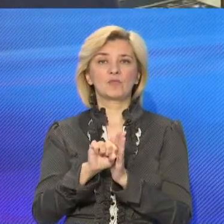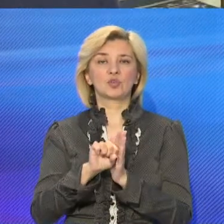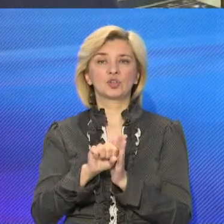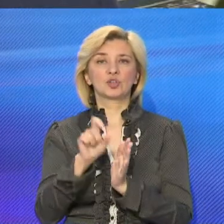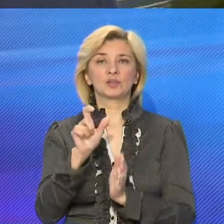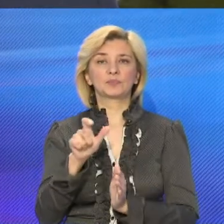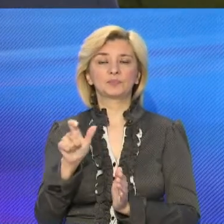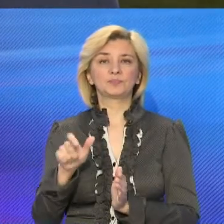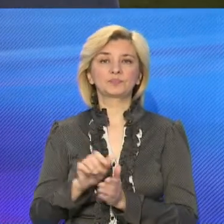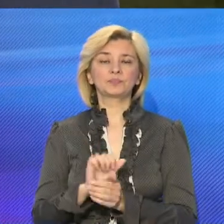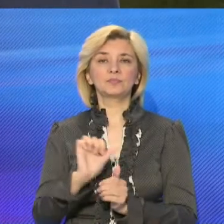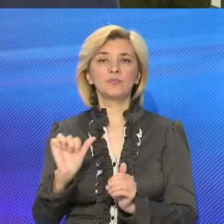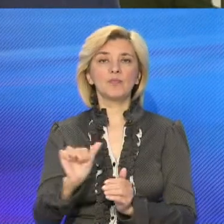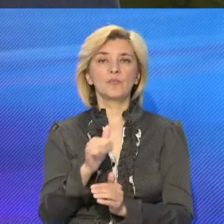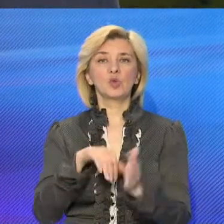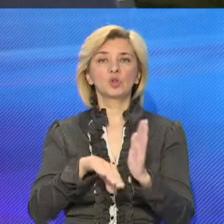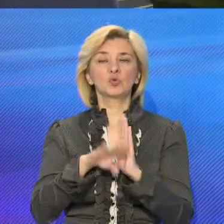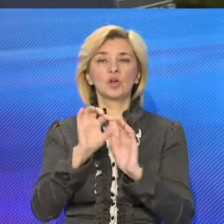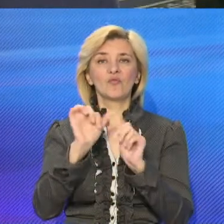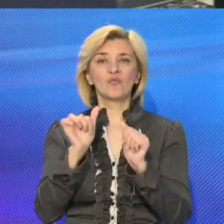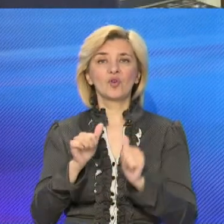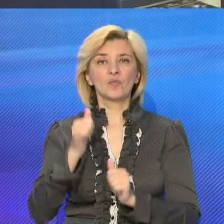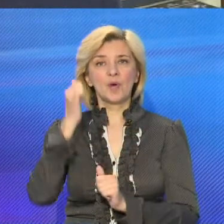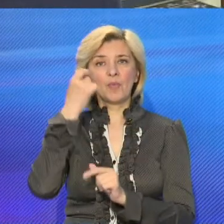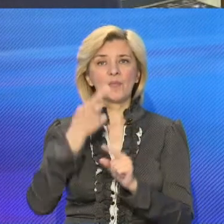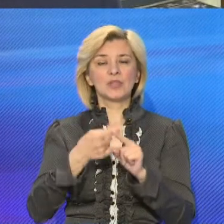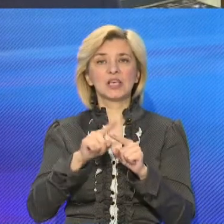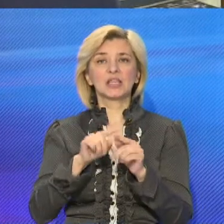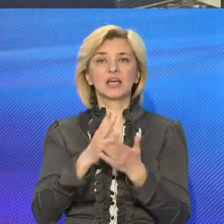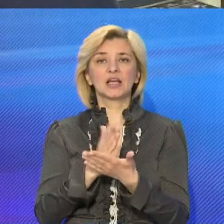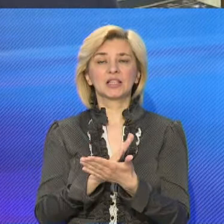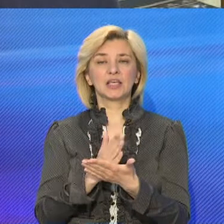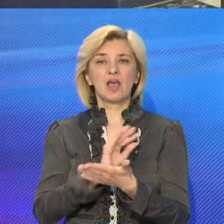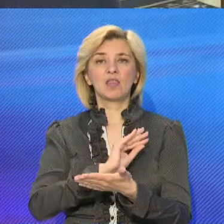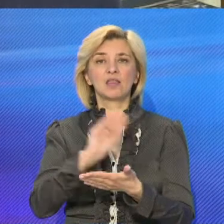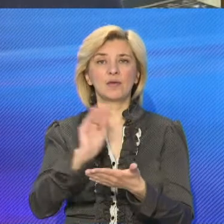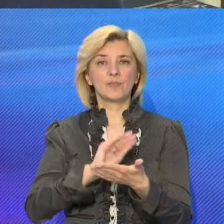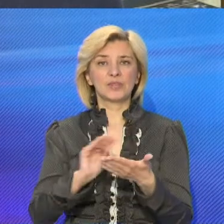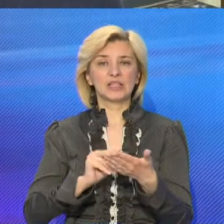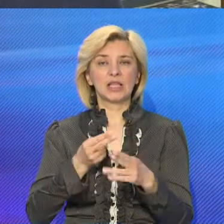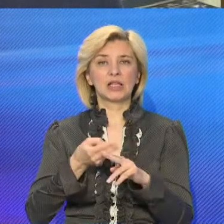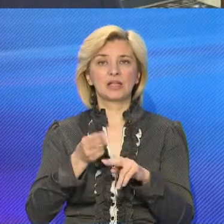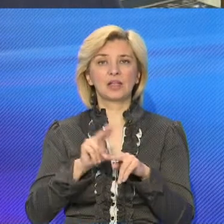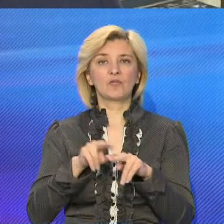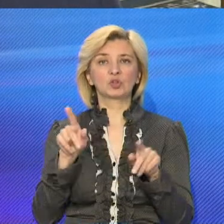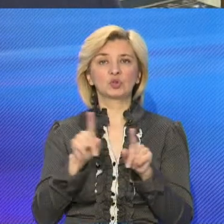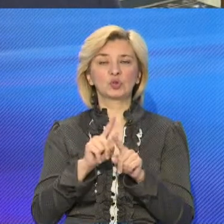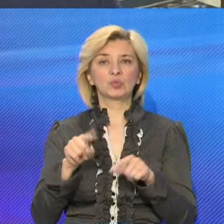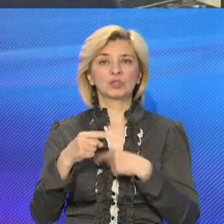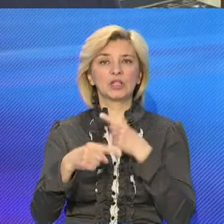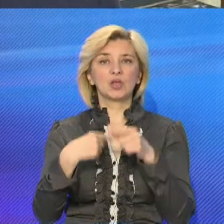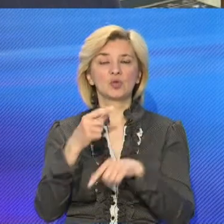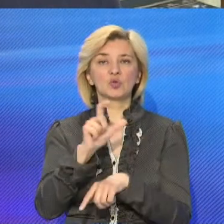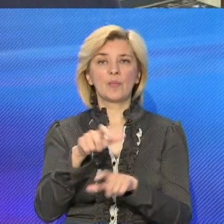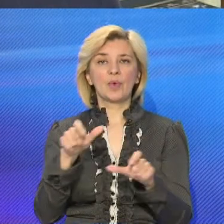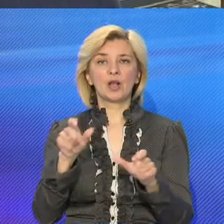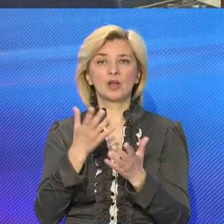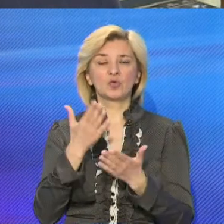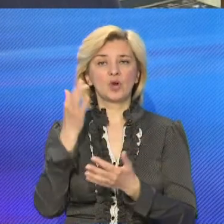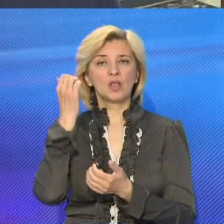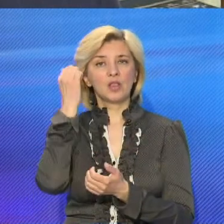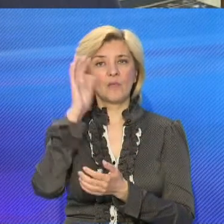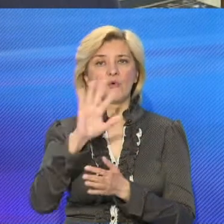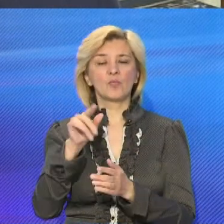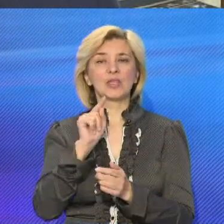Самая лучшая форма памяти – это книга, написанная для того, чтобы следующее поколение, которое уже не помнит тех